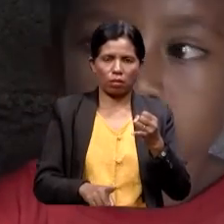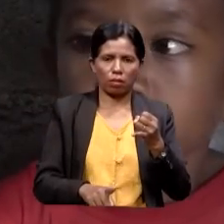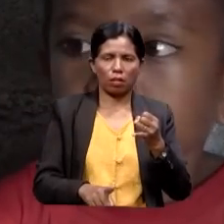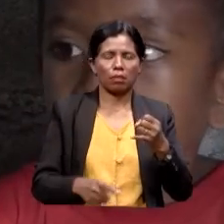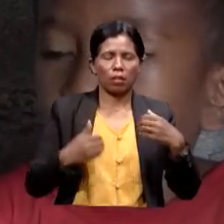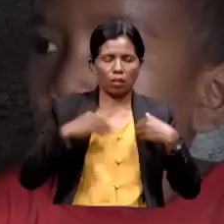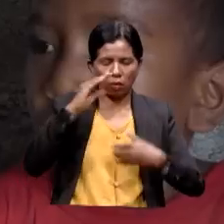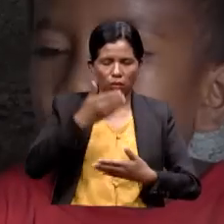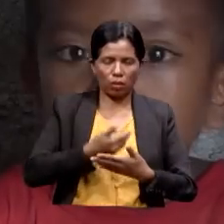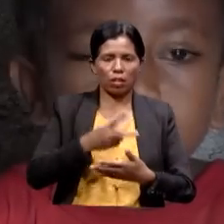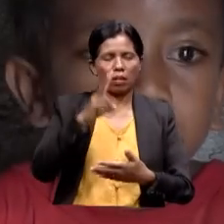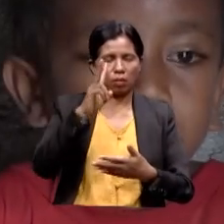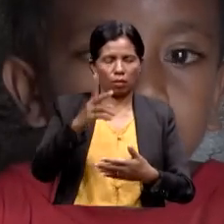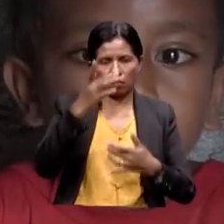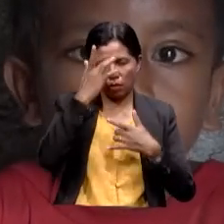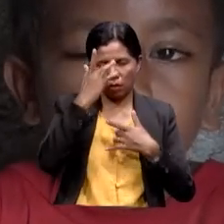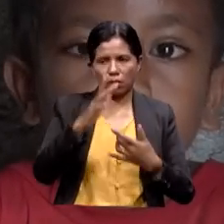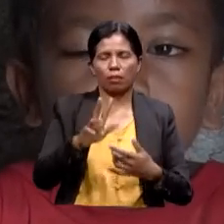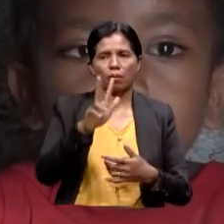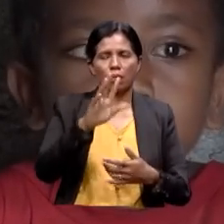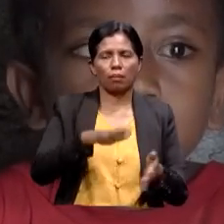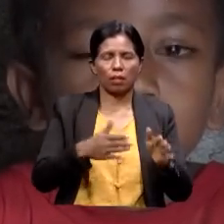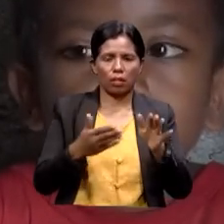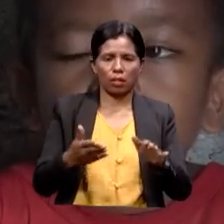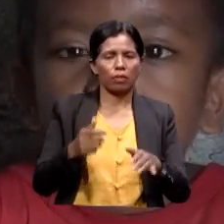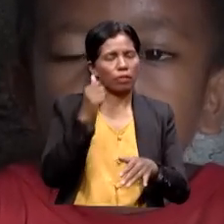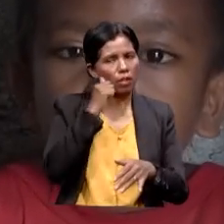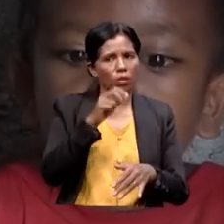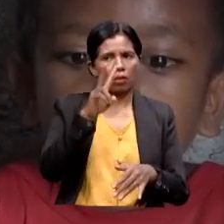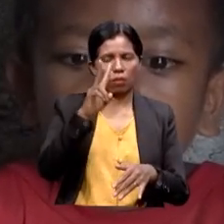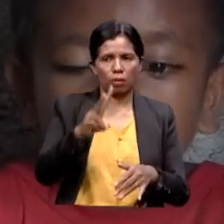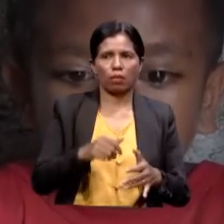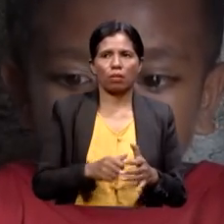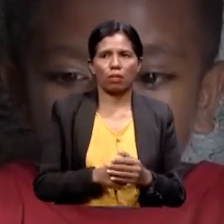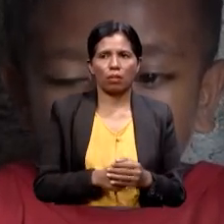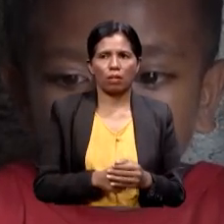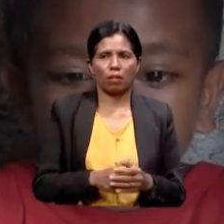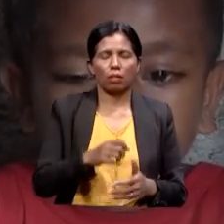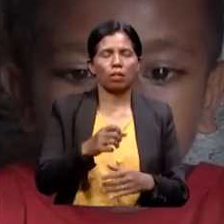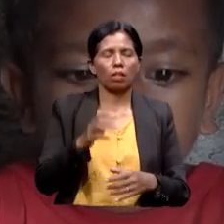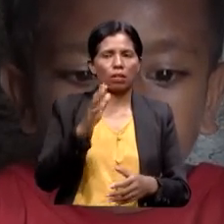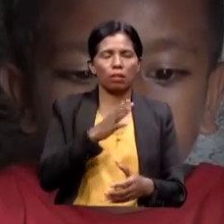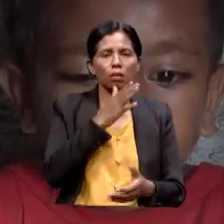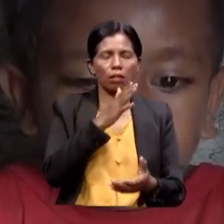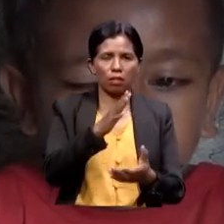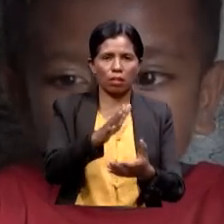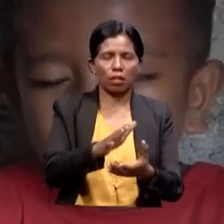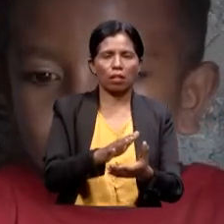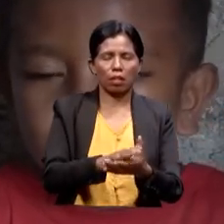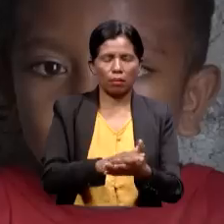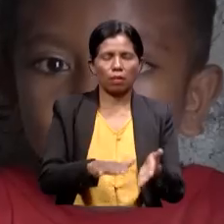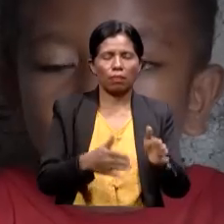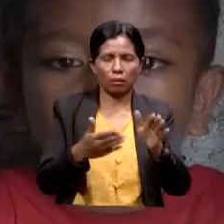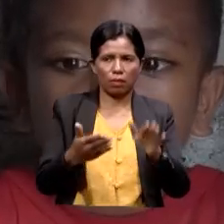Agora peto rua mai ide turu mai akarai kene bane. Ikatu zon mate sinang kalhirona, tinang balona. Ne benya